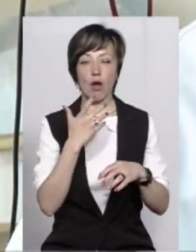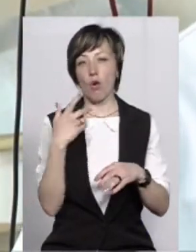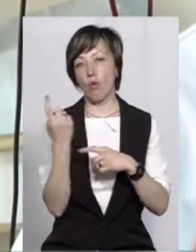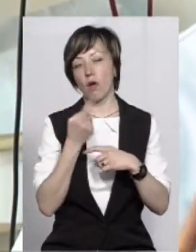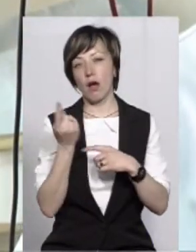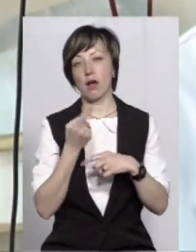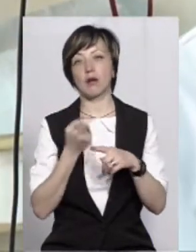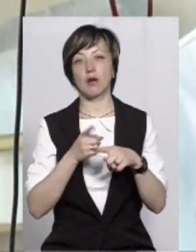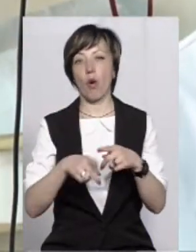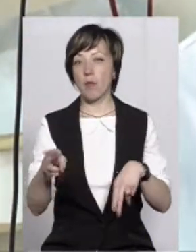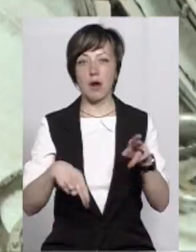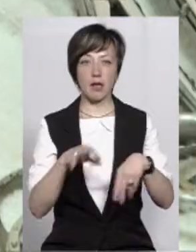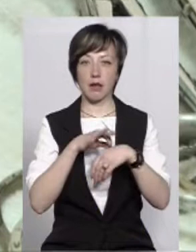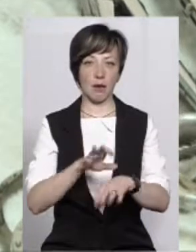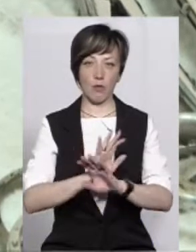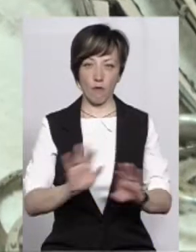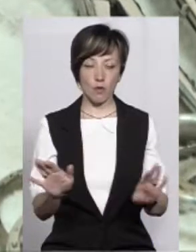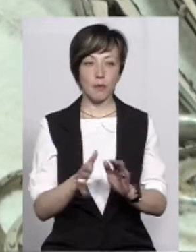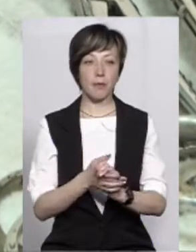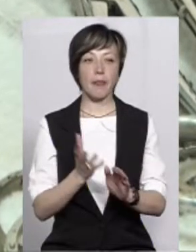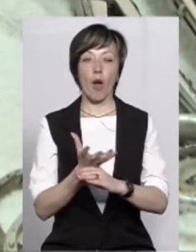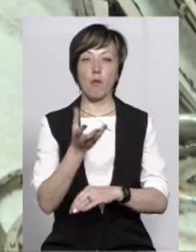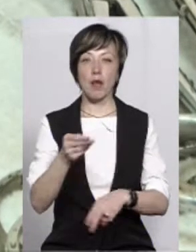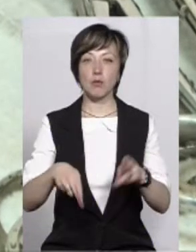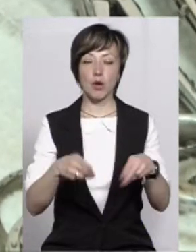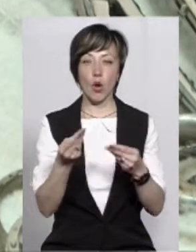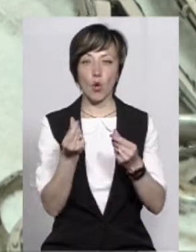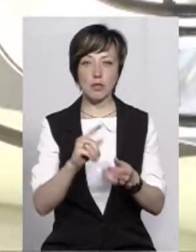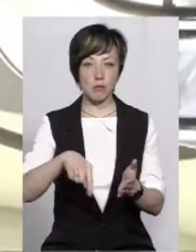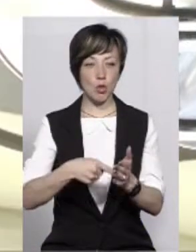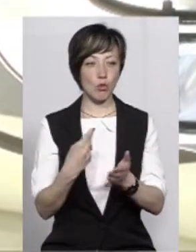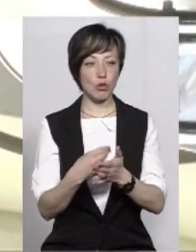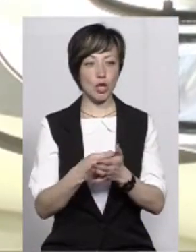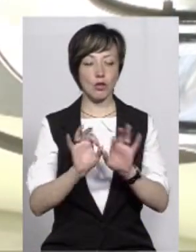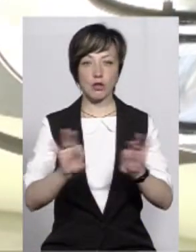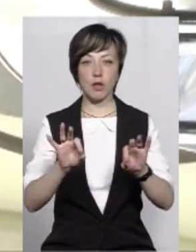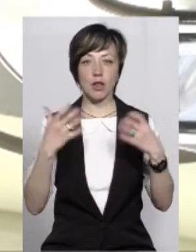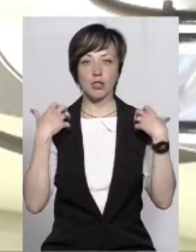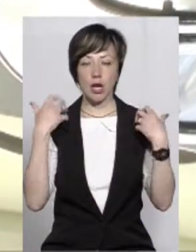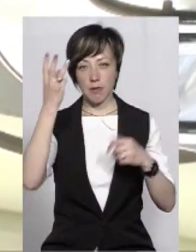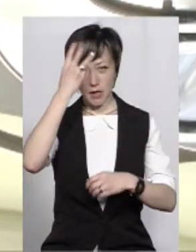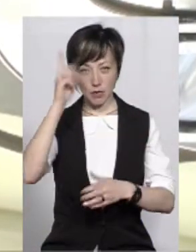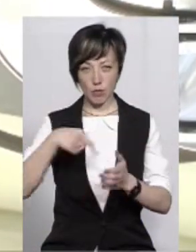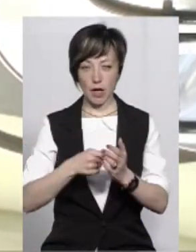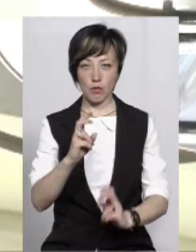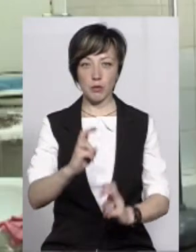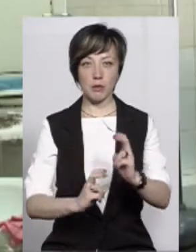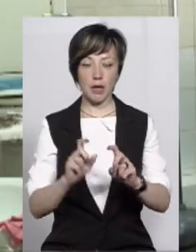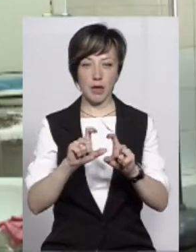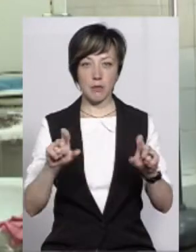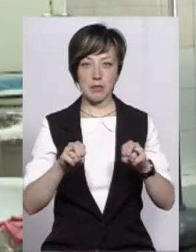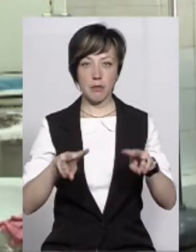допустимо, то операція не проводиться. На оплату операції беруть гроші з міського бюджету, розповідає начальник Хмельницького комунального